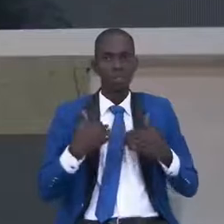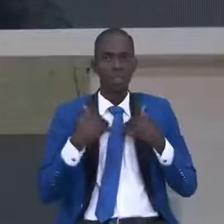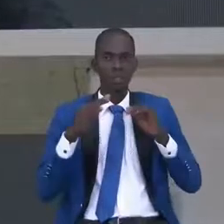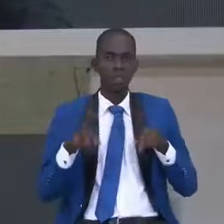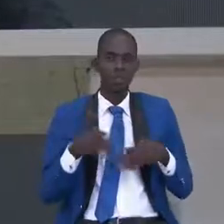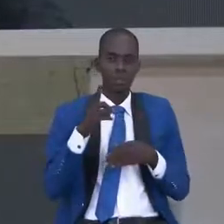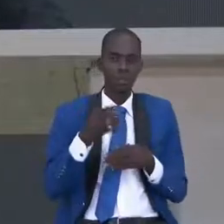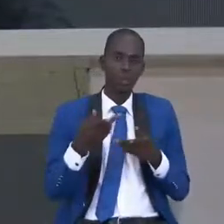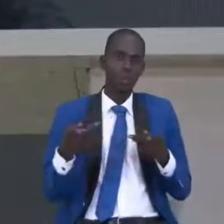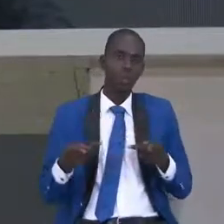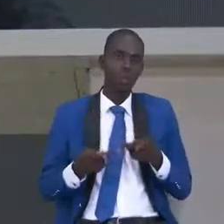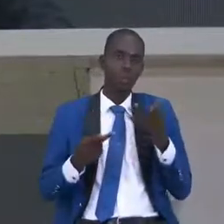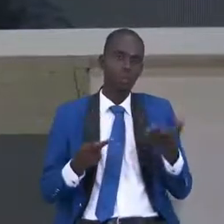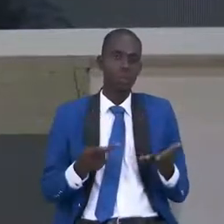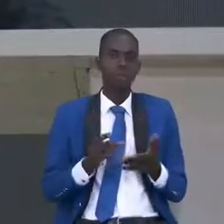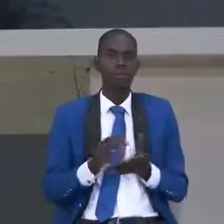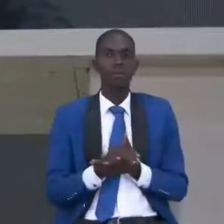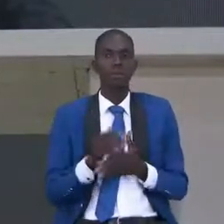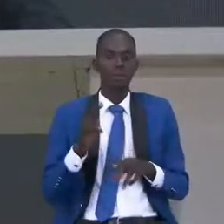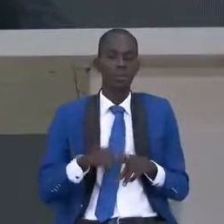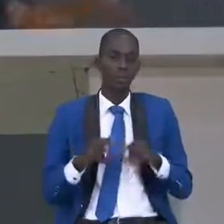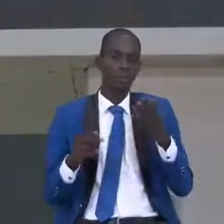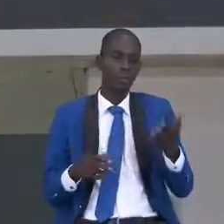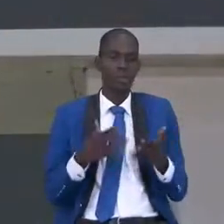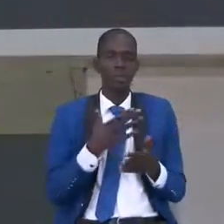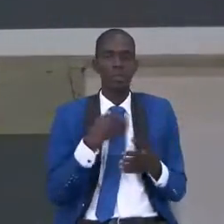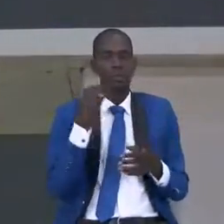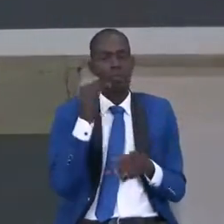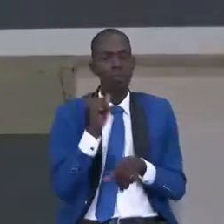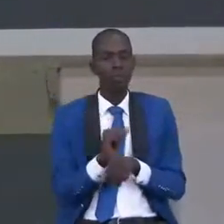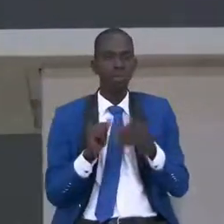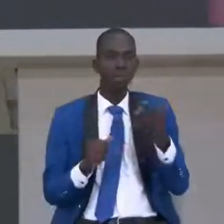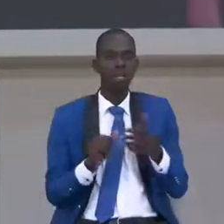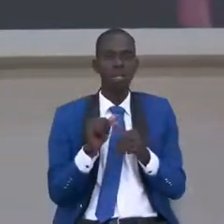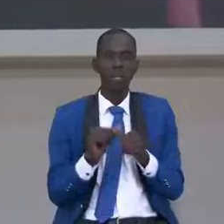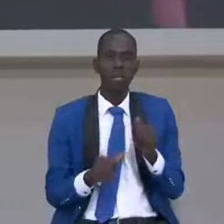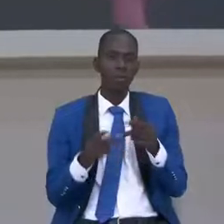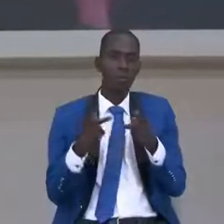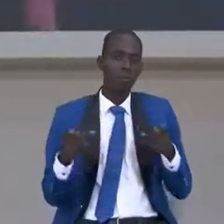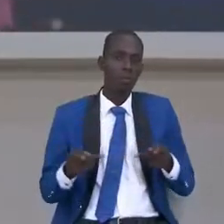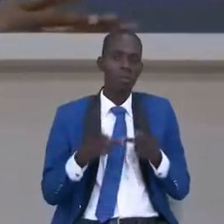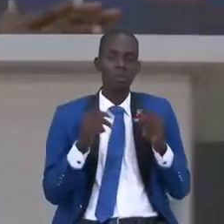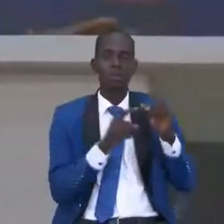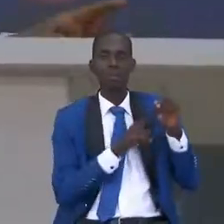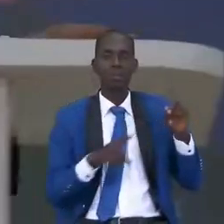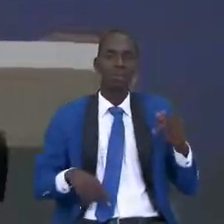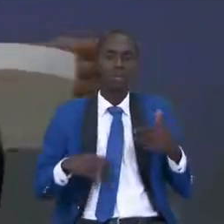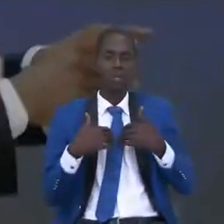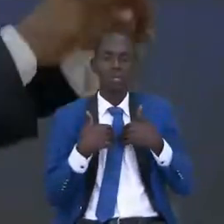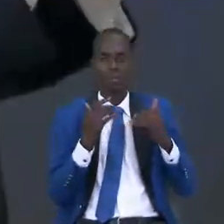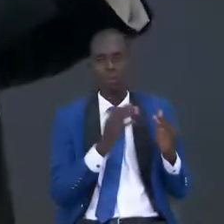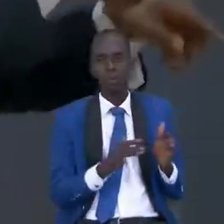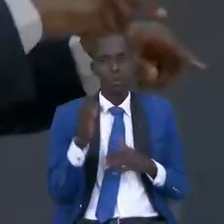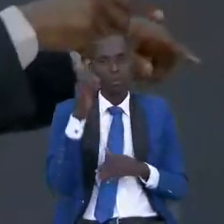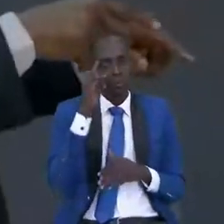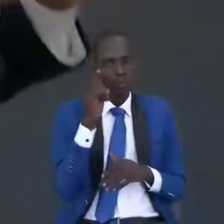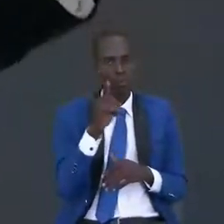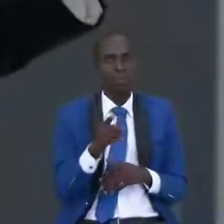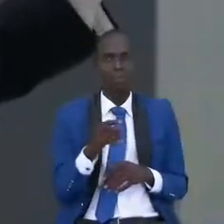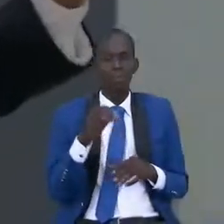un lieu là-bas, un siège là-bas, un devoir là-bas, tout lieu que Dieu a préparé pour toi, dans